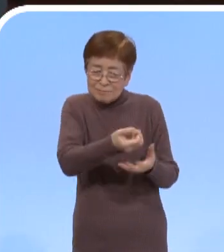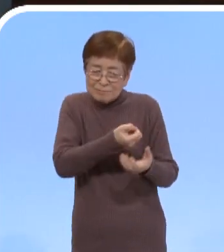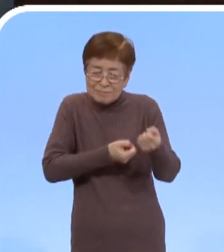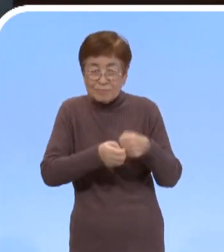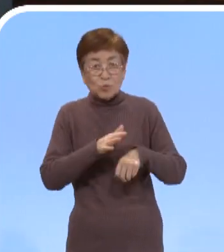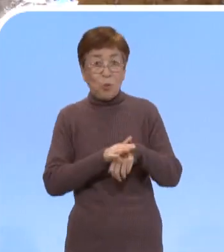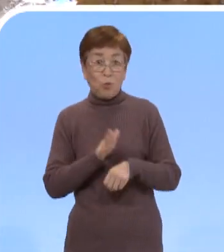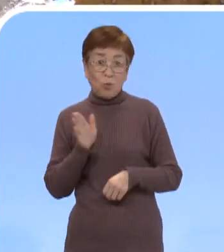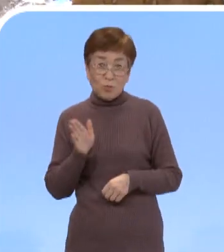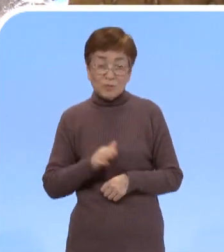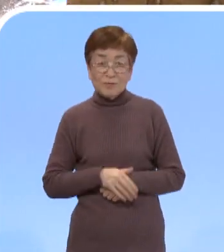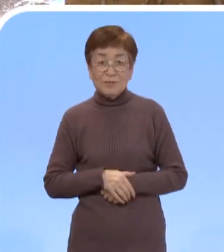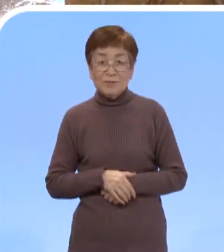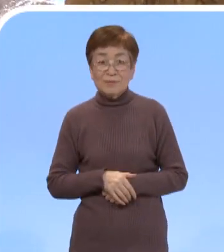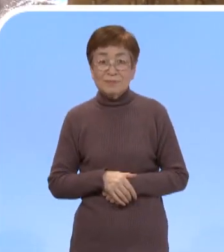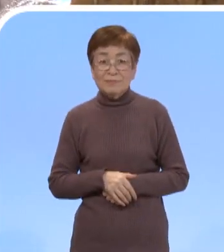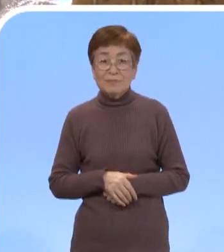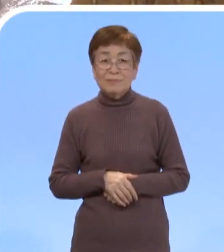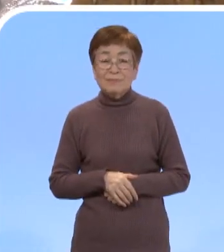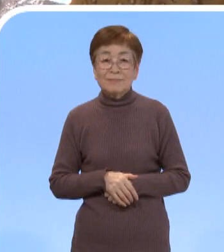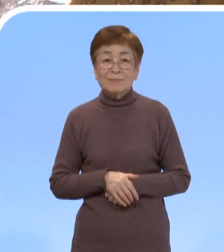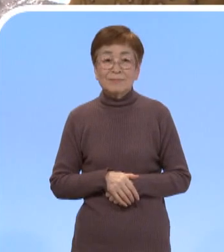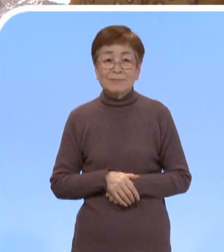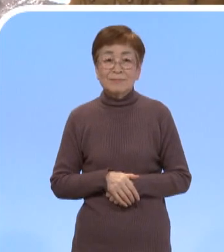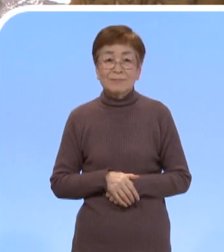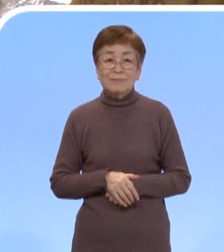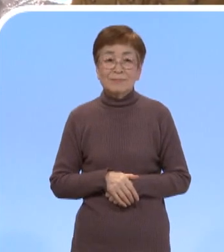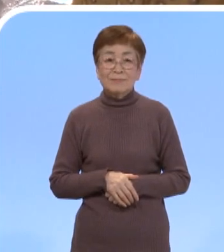い思いを聞き出していくそうです。